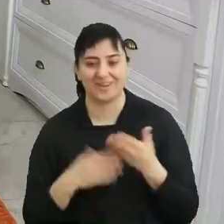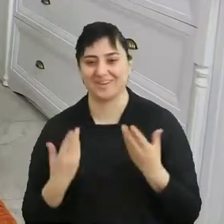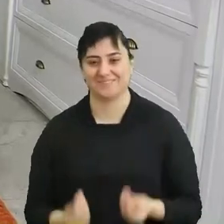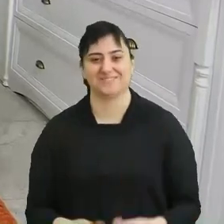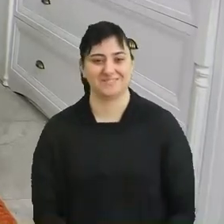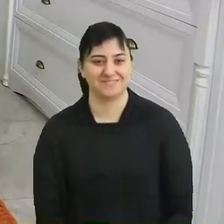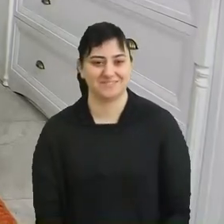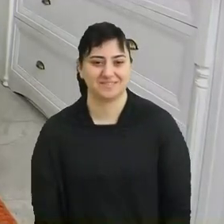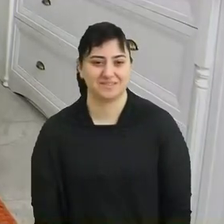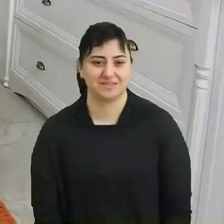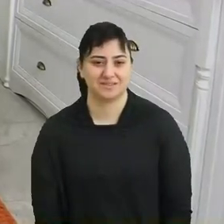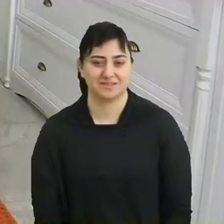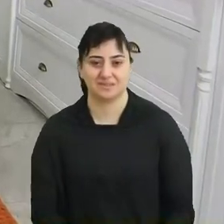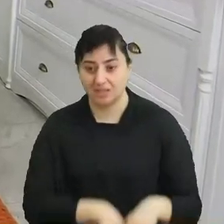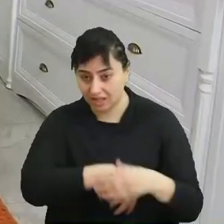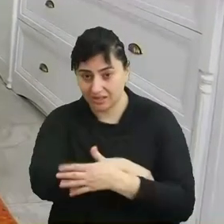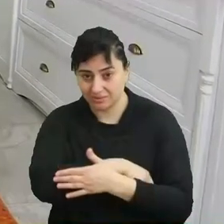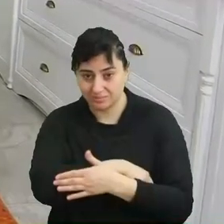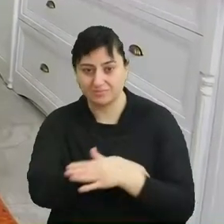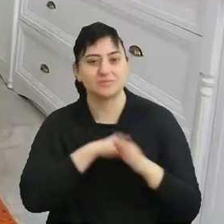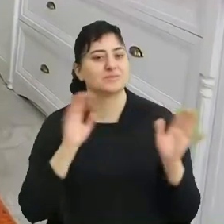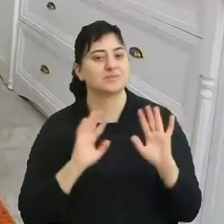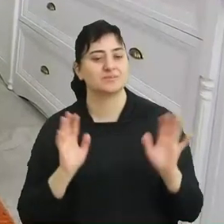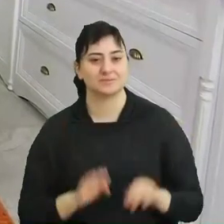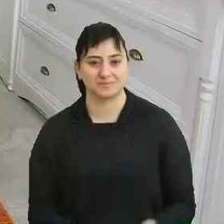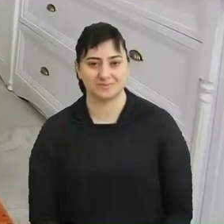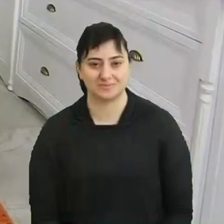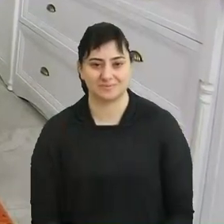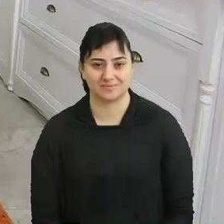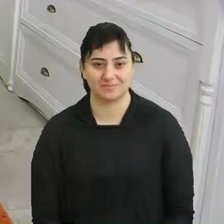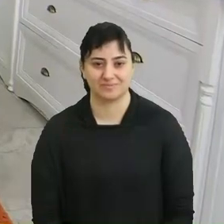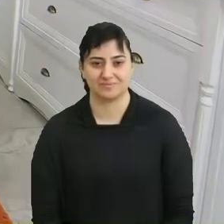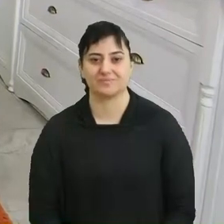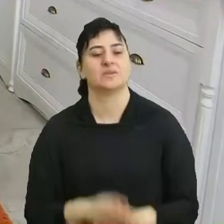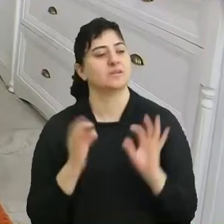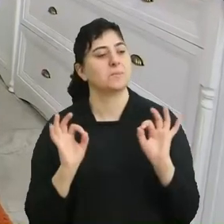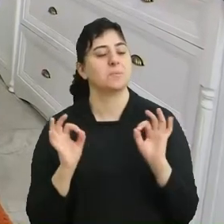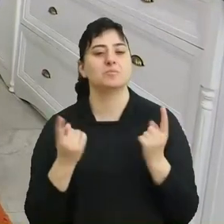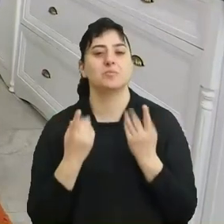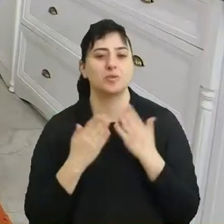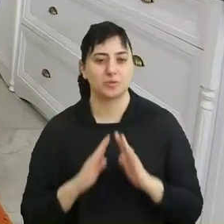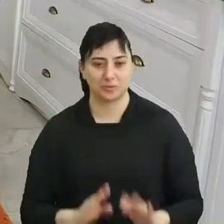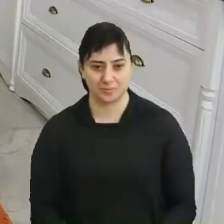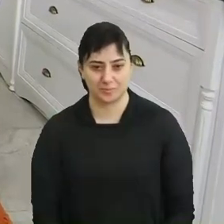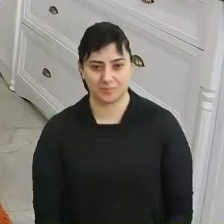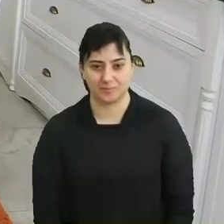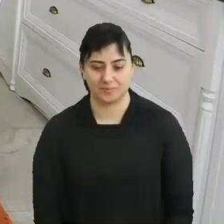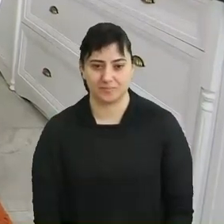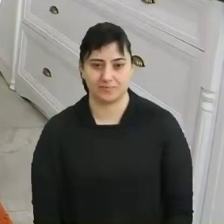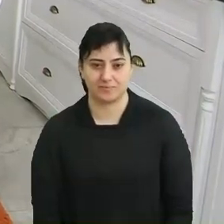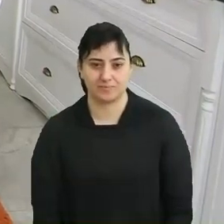Ay, teşekkür ederim. Yardım edeyim mi? Hayır. Ama yavaş hayır, yavaş hayatım. Her şey olur. Tamam. Tamam.